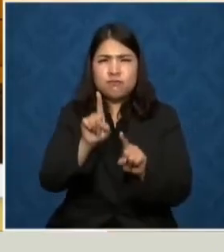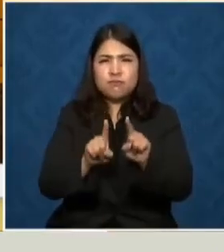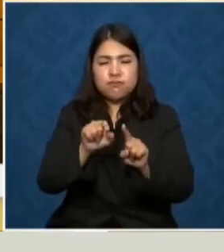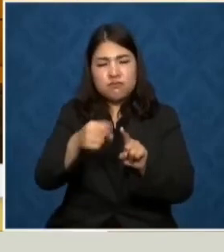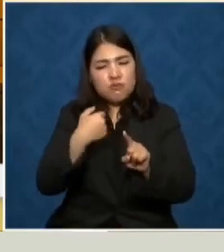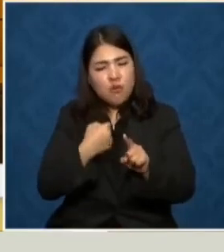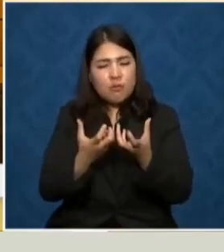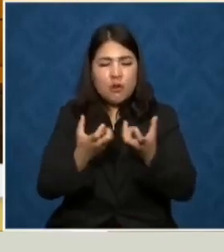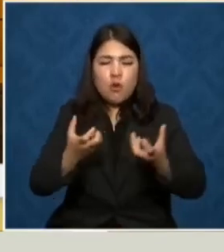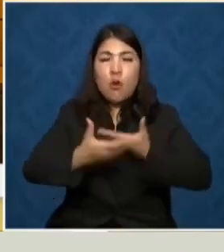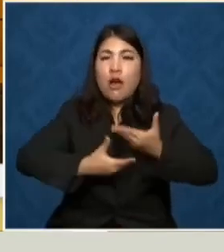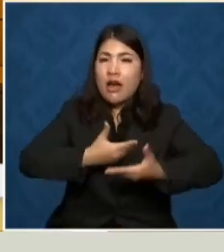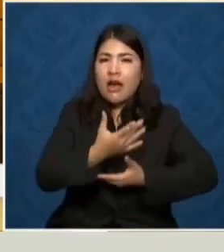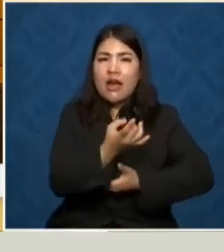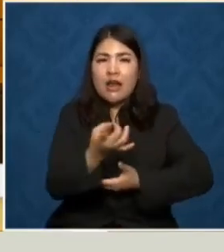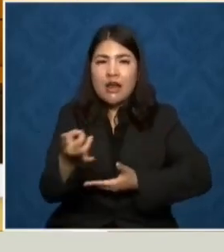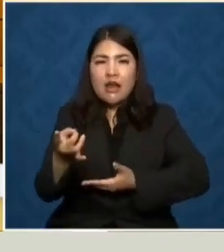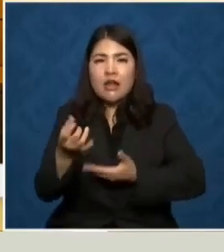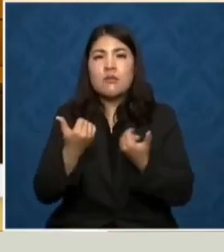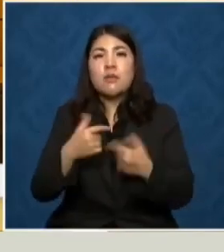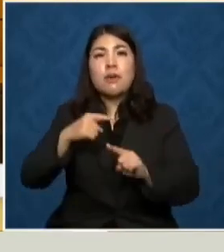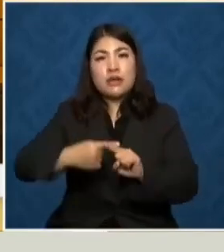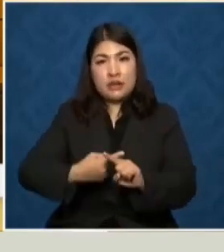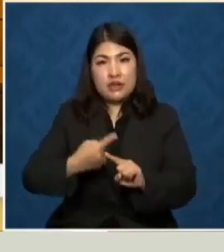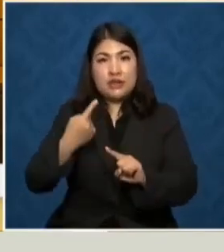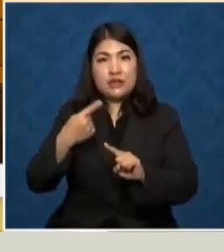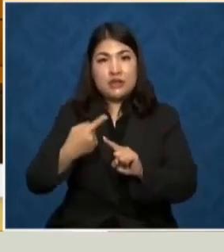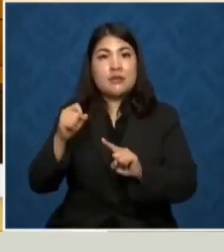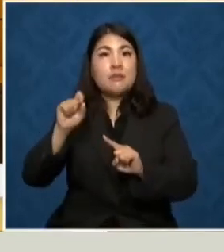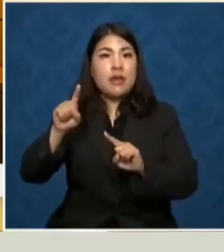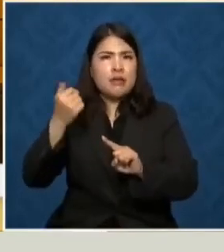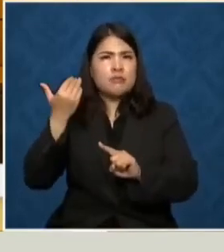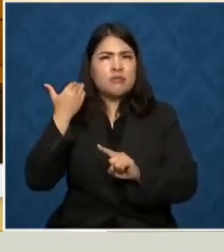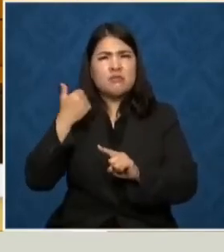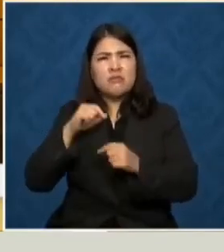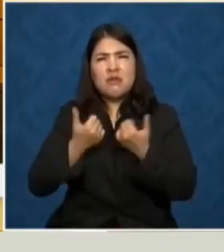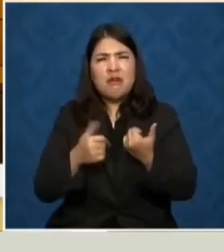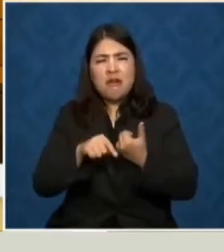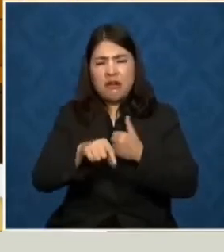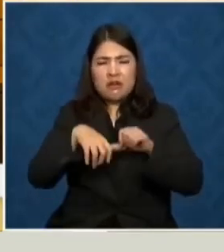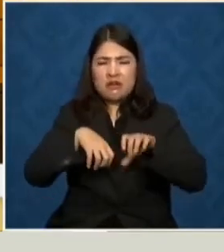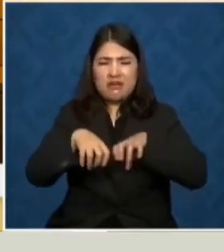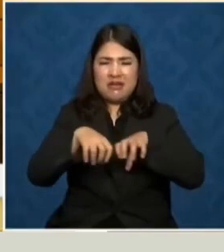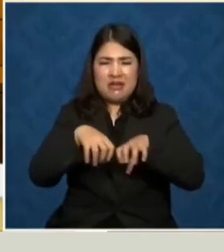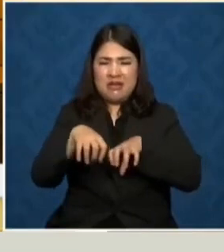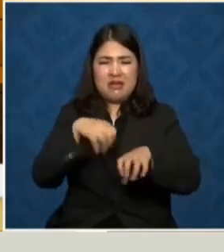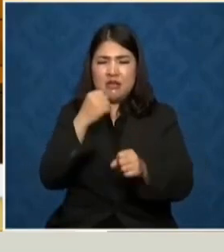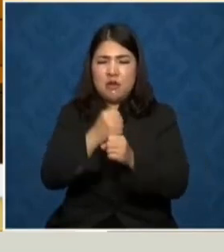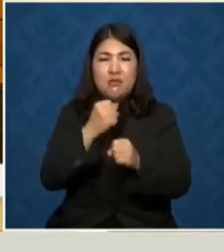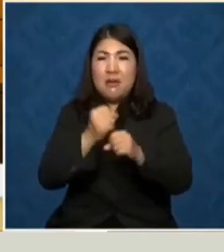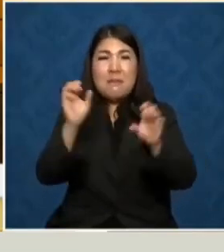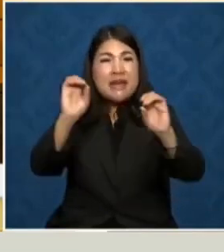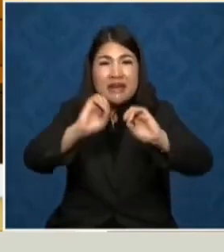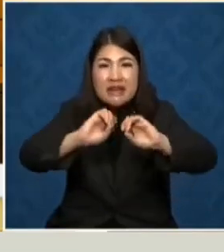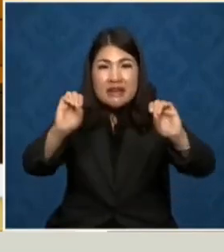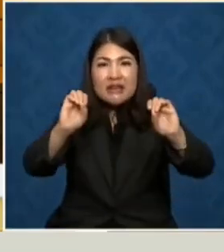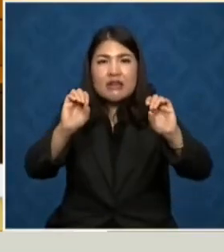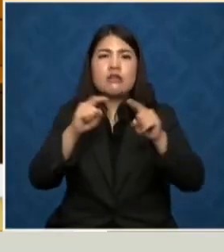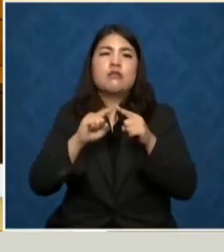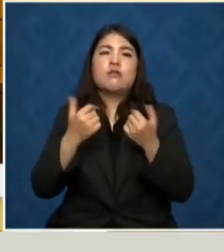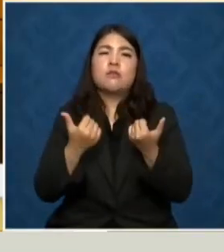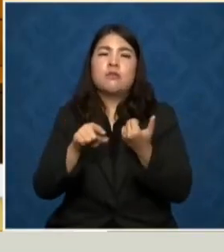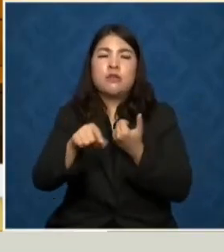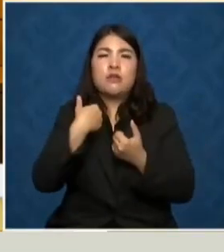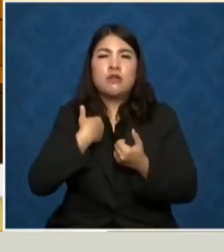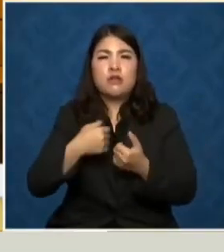องขายของอะไรกันบ้างนะครับตอนเดือนพฤศจิกายนซึ่งก็ไม่เคยมีการทำอย่างนี้เกิดขึ้นมาก่อนในอดีตเรียกทูตพาณิชย์นะครับแล้วเอกราช